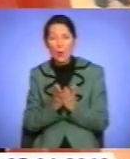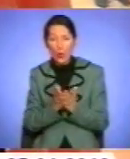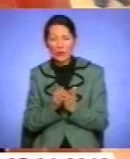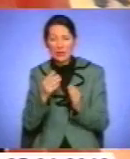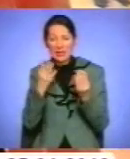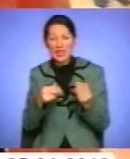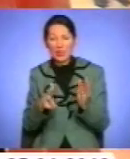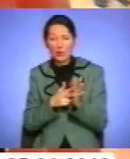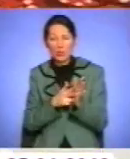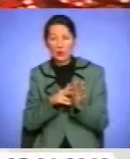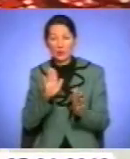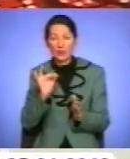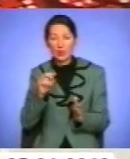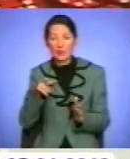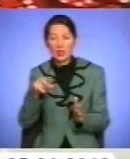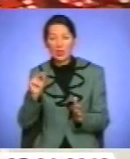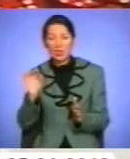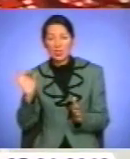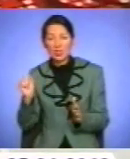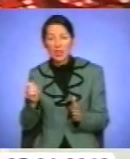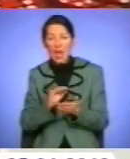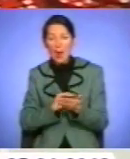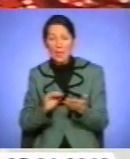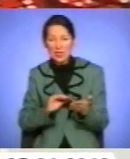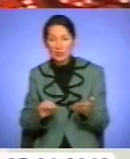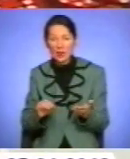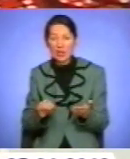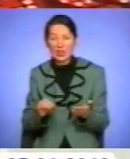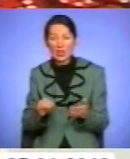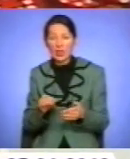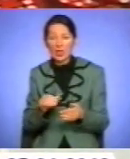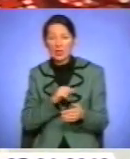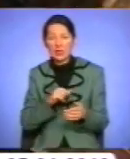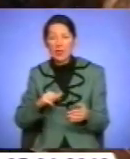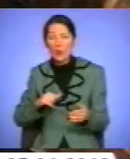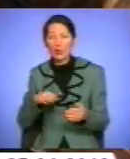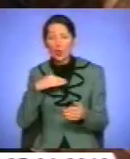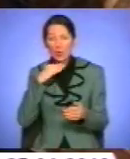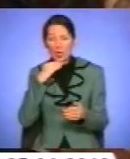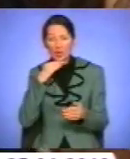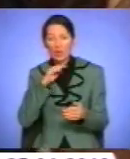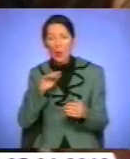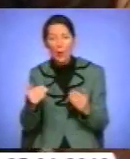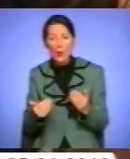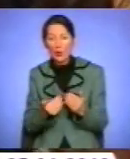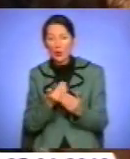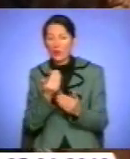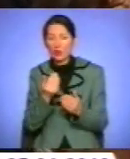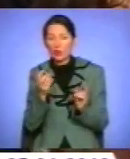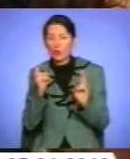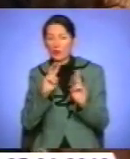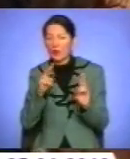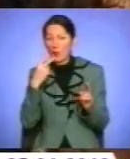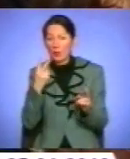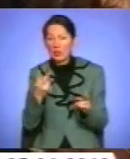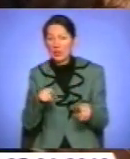Олександр Вільчинський – письменник наскрізь самобутній, самодостатній, по-новаторському непередбачуваний. Так відгукуються про нього друзі,